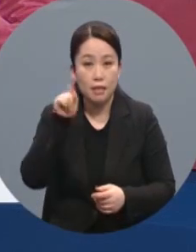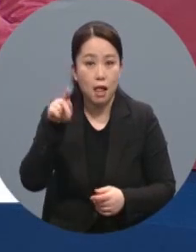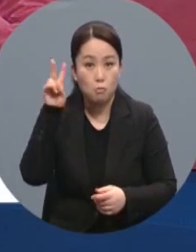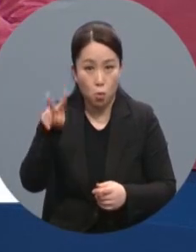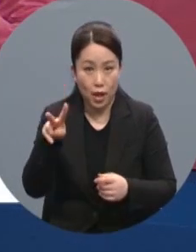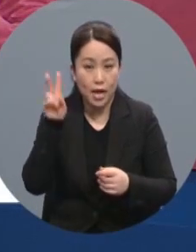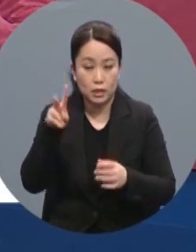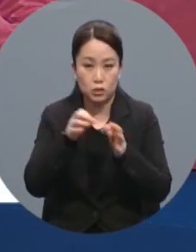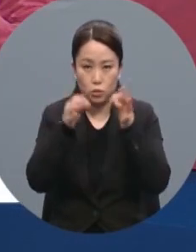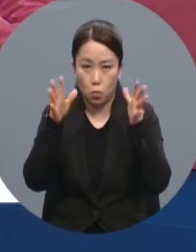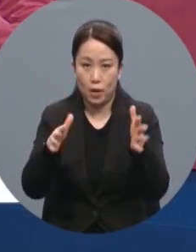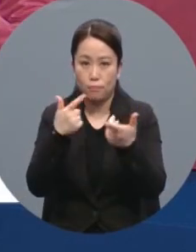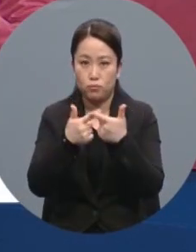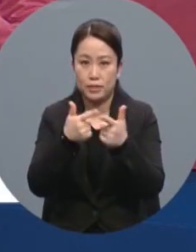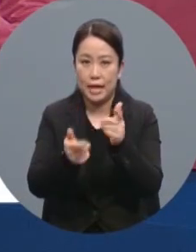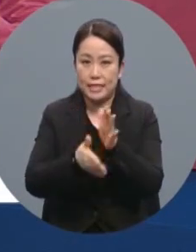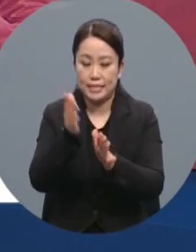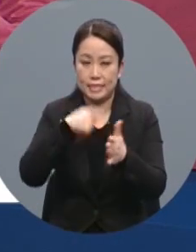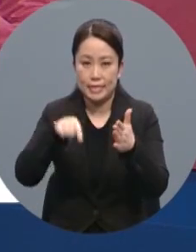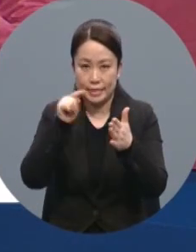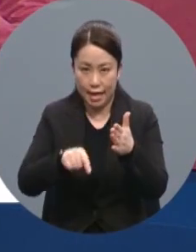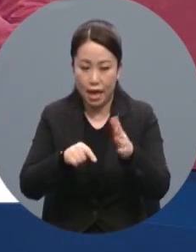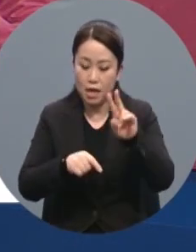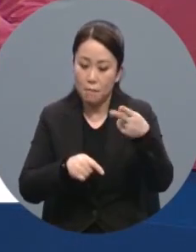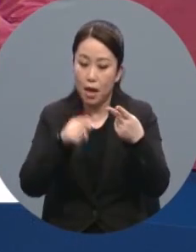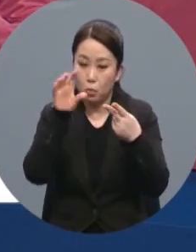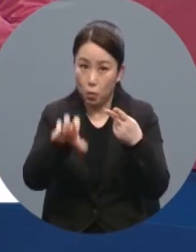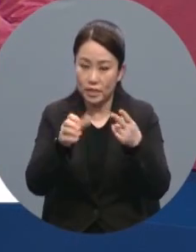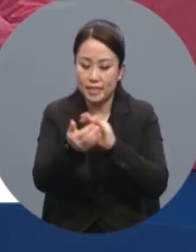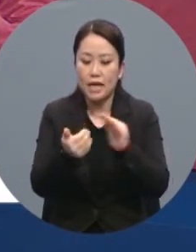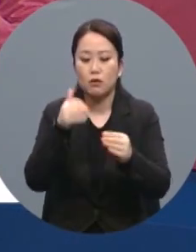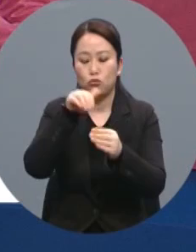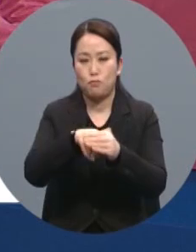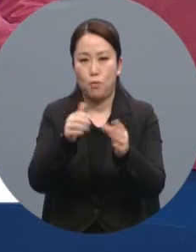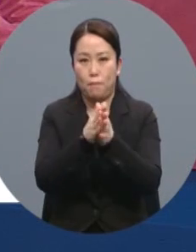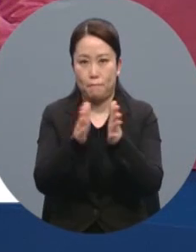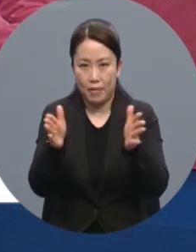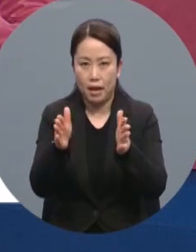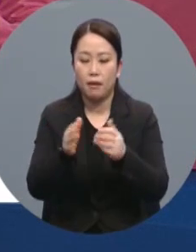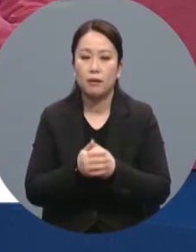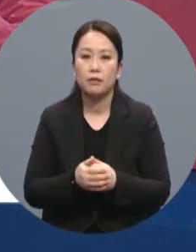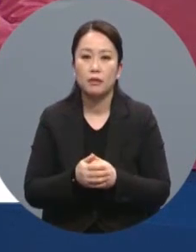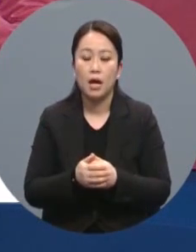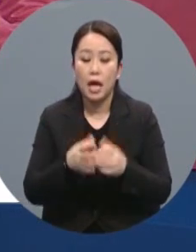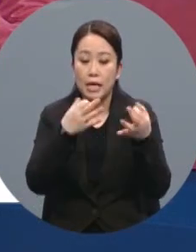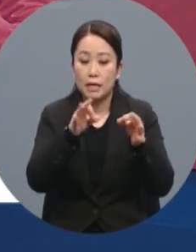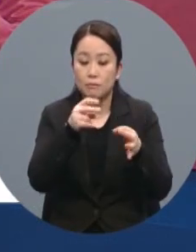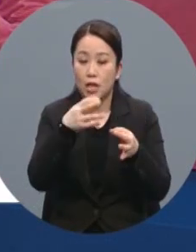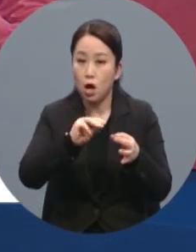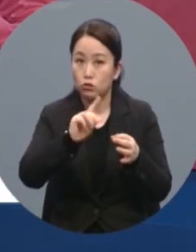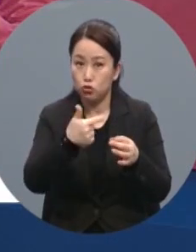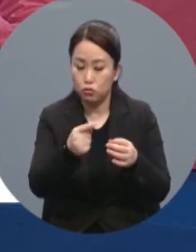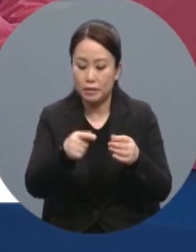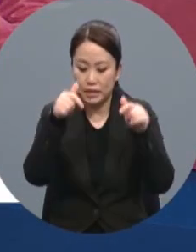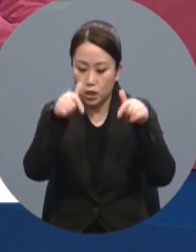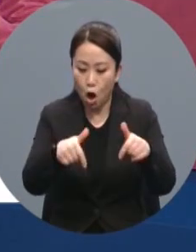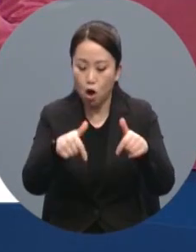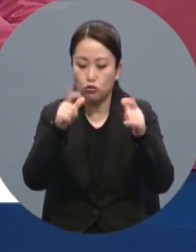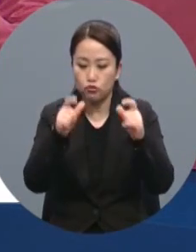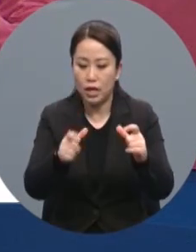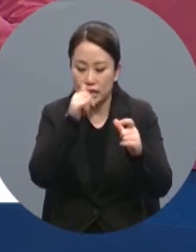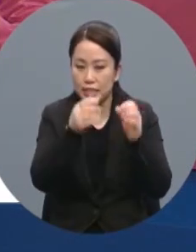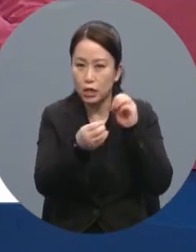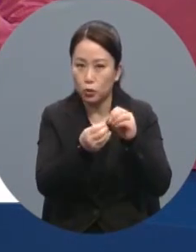내일과 모레 이틀 동안 부산 시내 200여 곳에서 사전투표가 실시됩니다. 김영춘 후보는 서구의